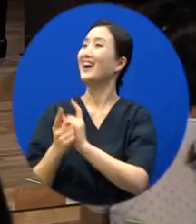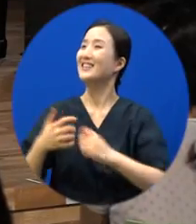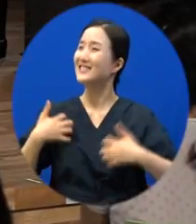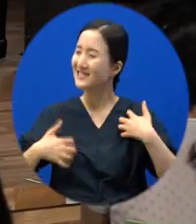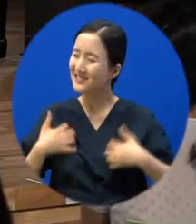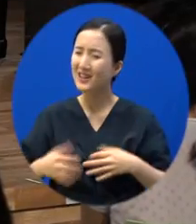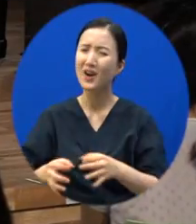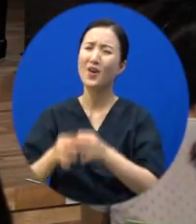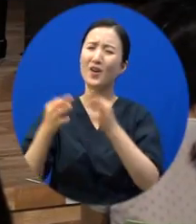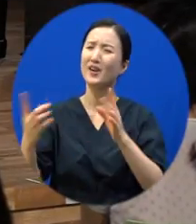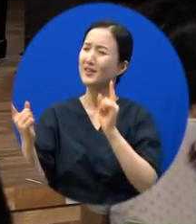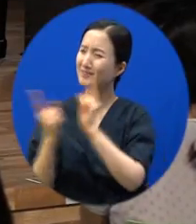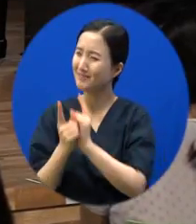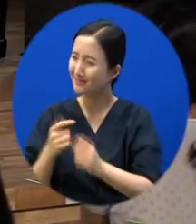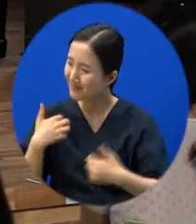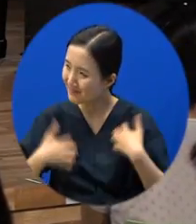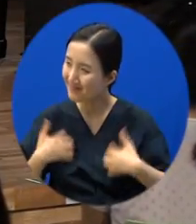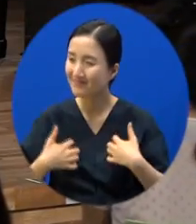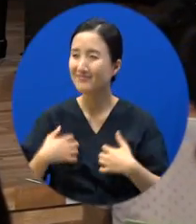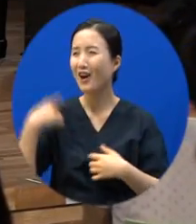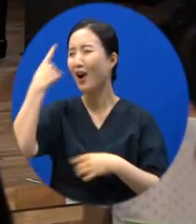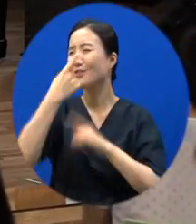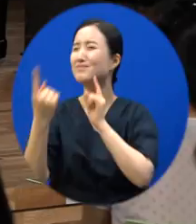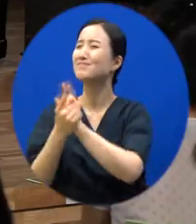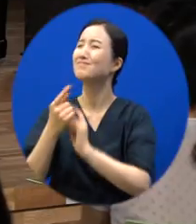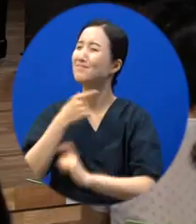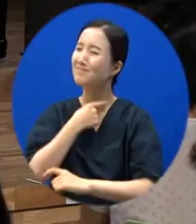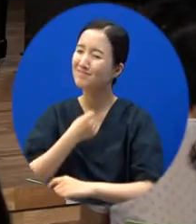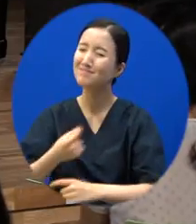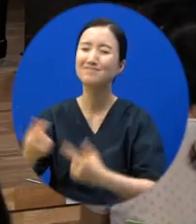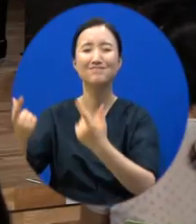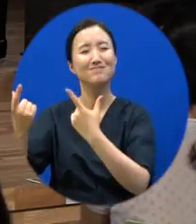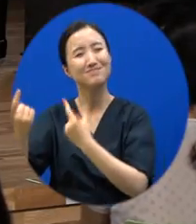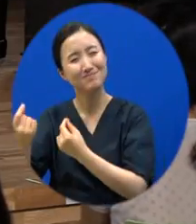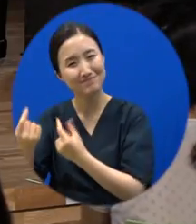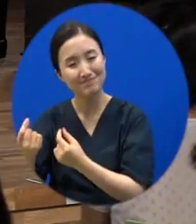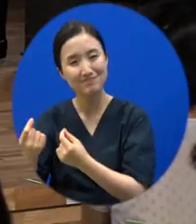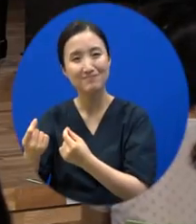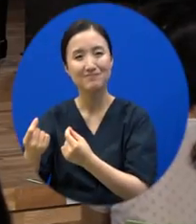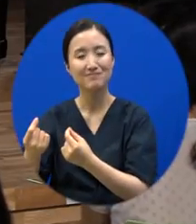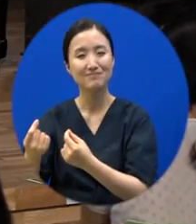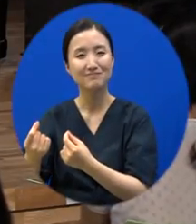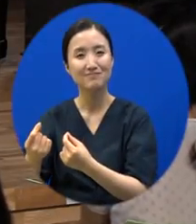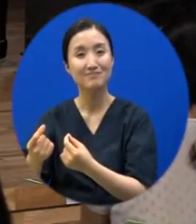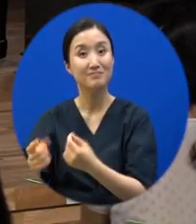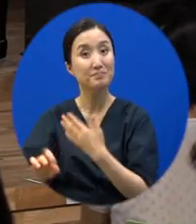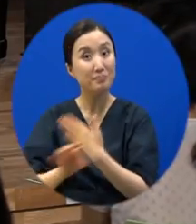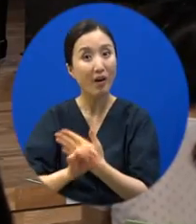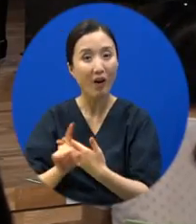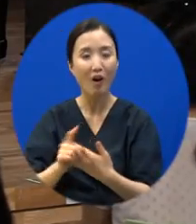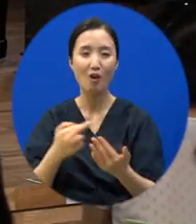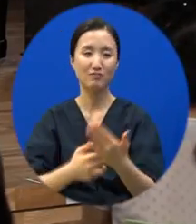오셨어요. 보고 싶었어요. 라고 이야기를 하는 거죠. 그리고 내가 내 모습 봐도 너무 괜찮아.